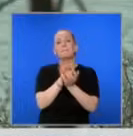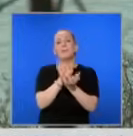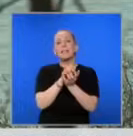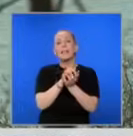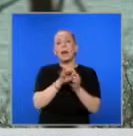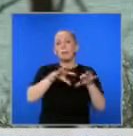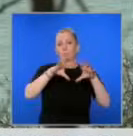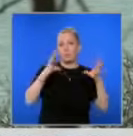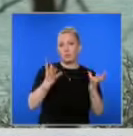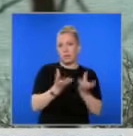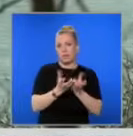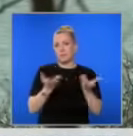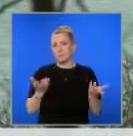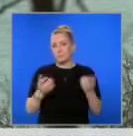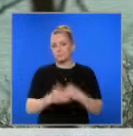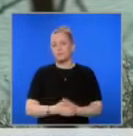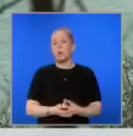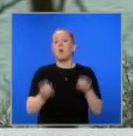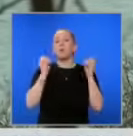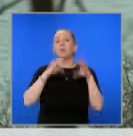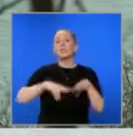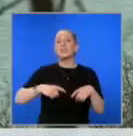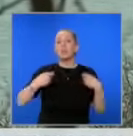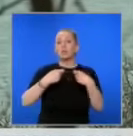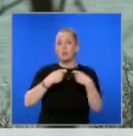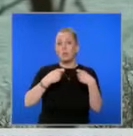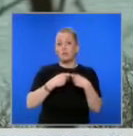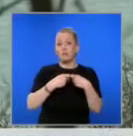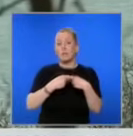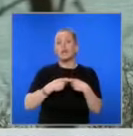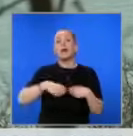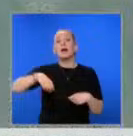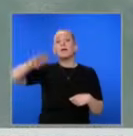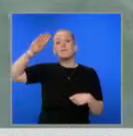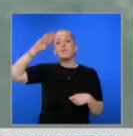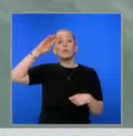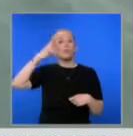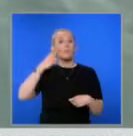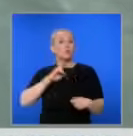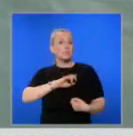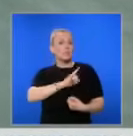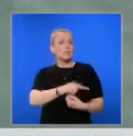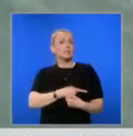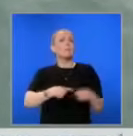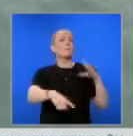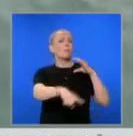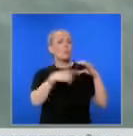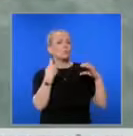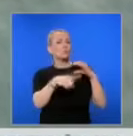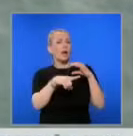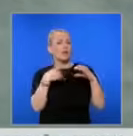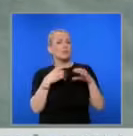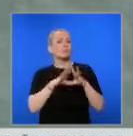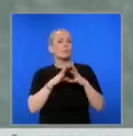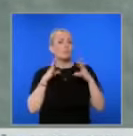нея. От началото на войната военноморските сили са получили десетки сигнали за забелязани миноподобни обекти. Много малка част от